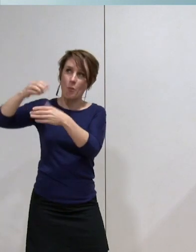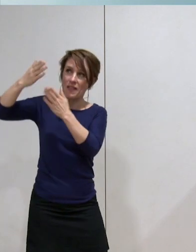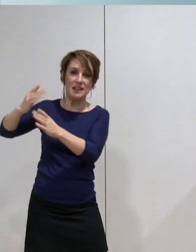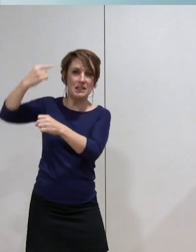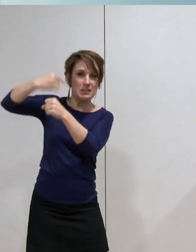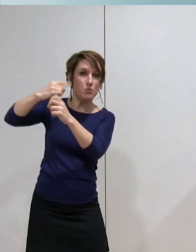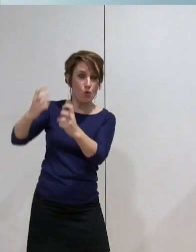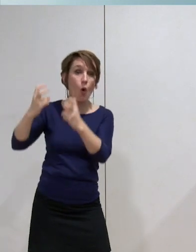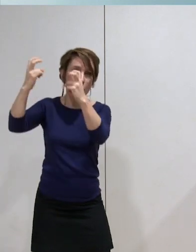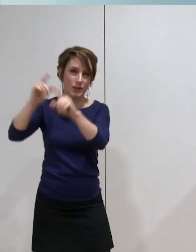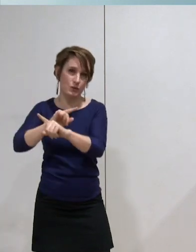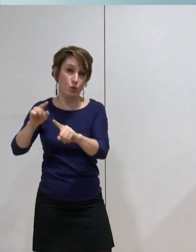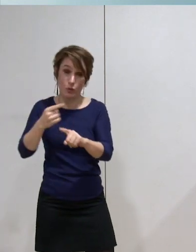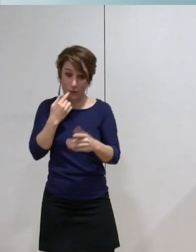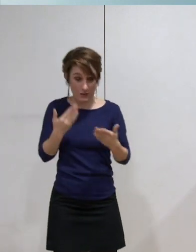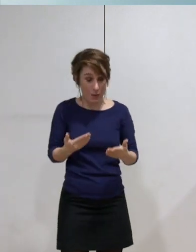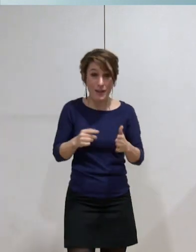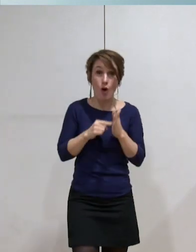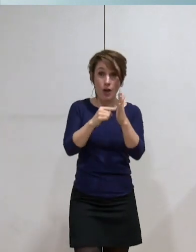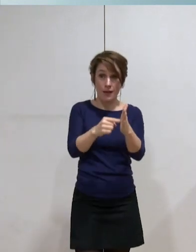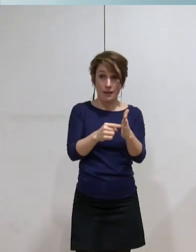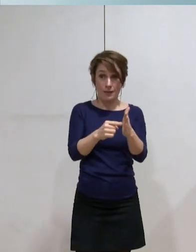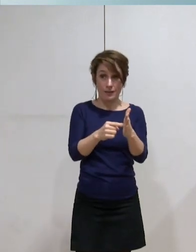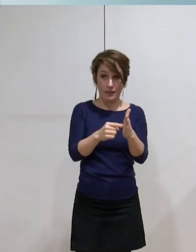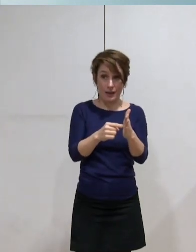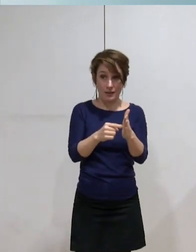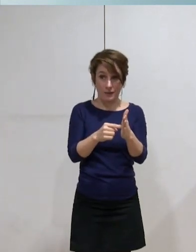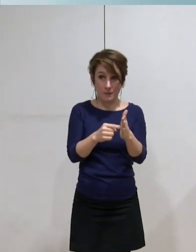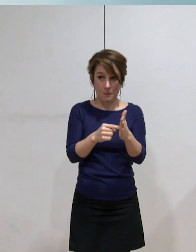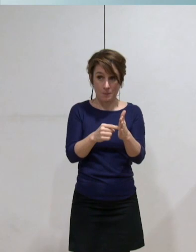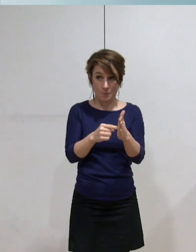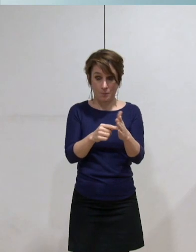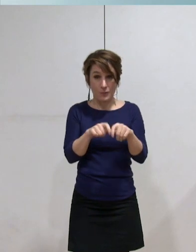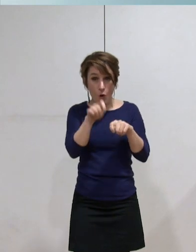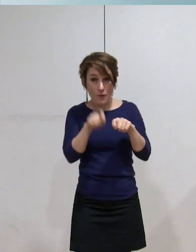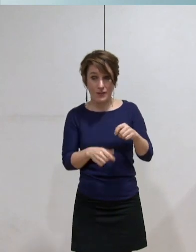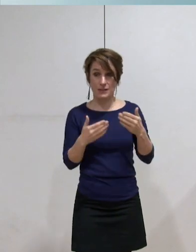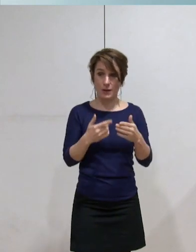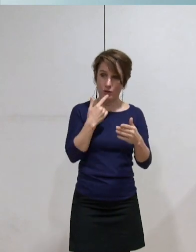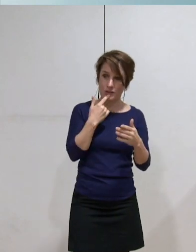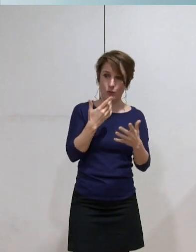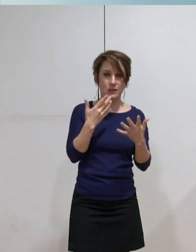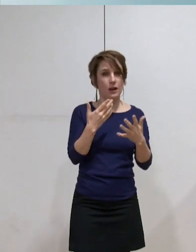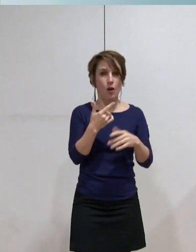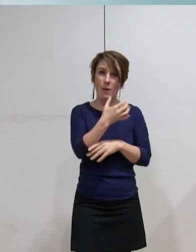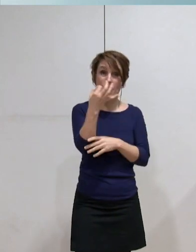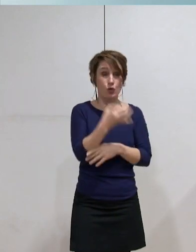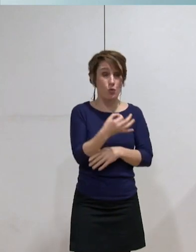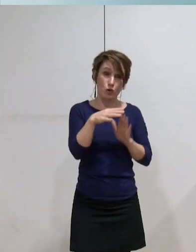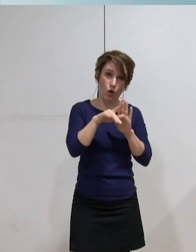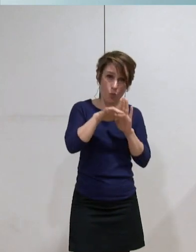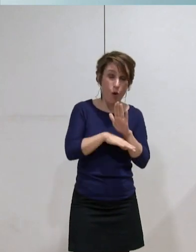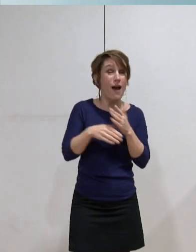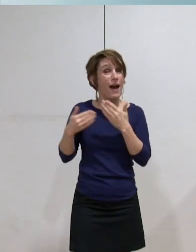notre dette maintenant nos taux d'intérêt serait supérieur à 2 % alors que actuellement le taux variable est de